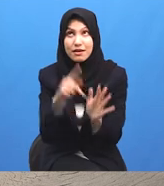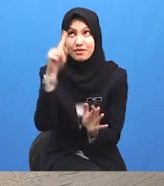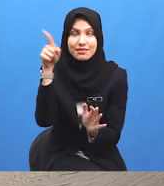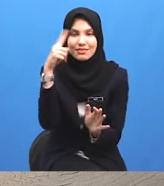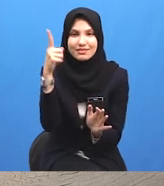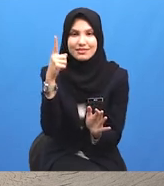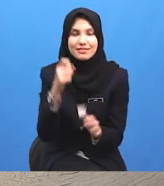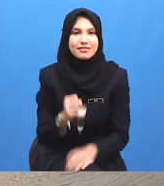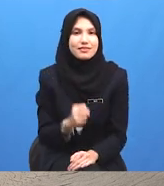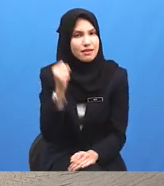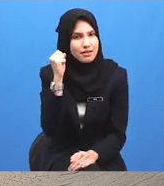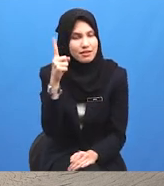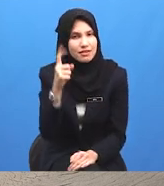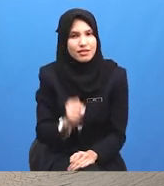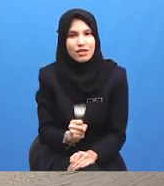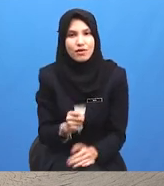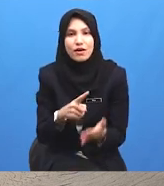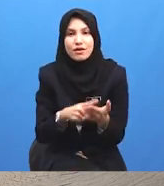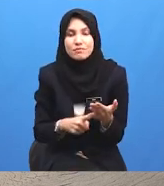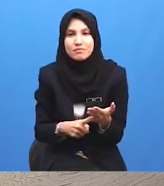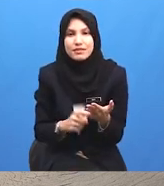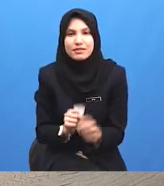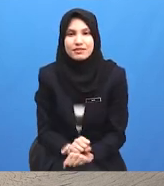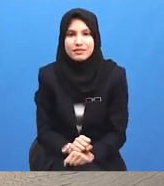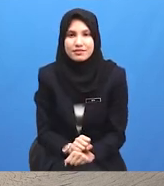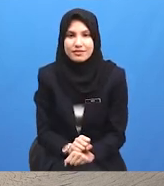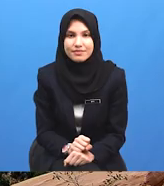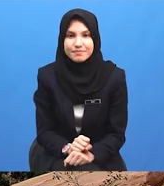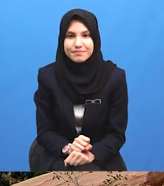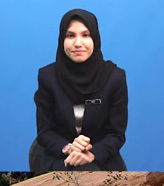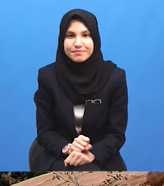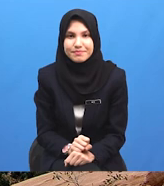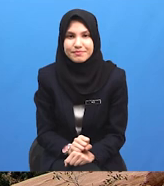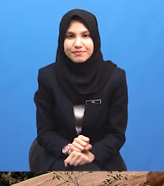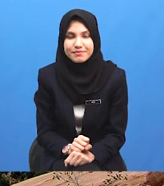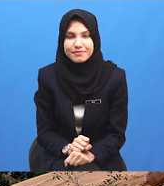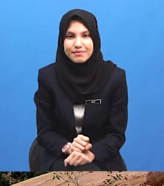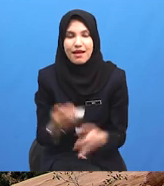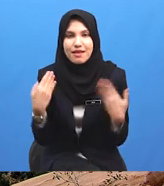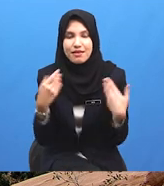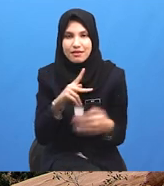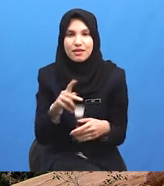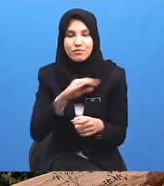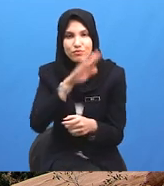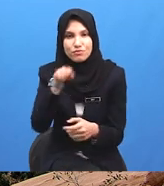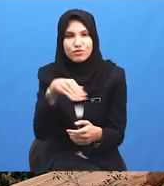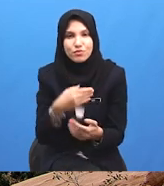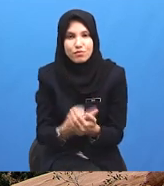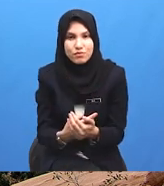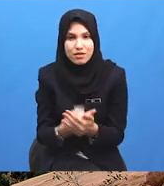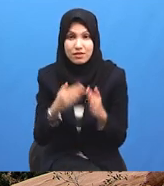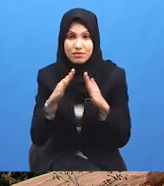ingin tahu lebih banyak tentang planet-planet di situ. Adakah kamu semua di rumah ingin